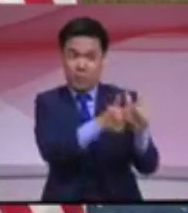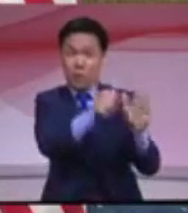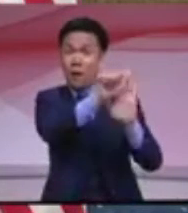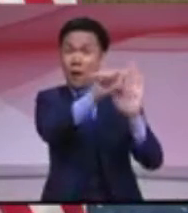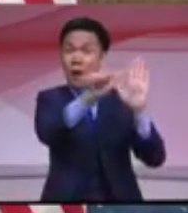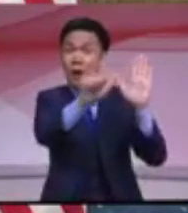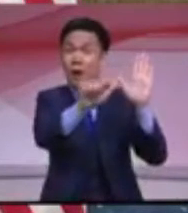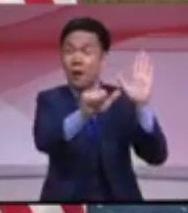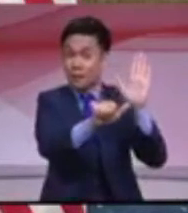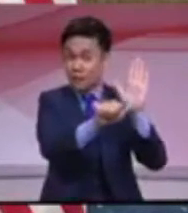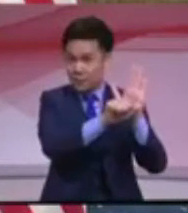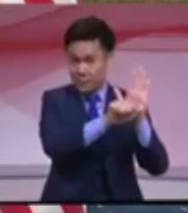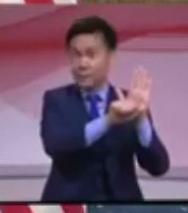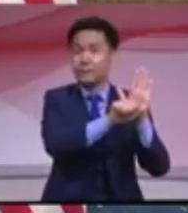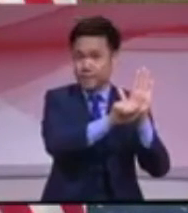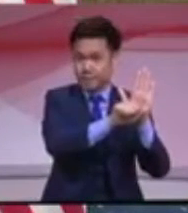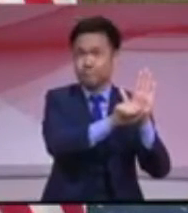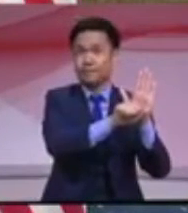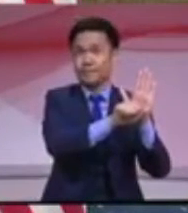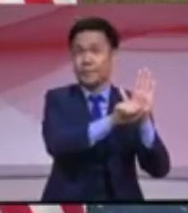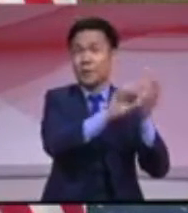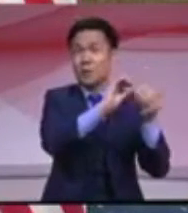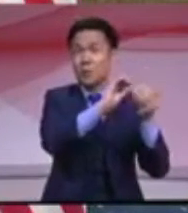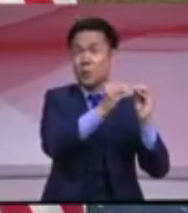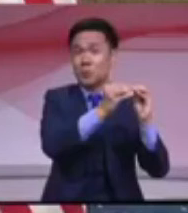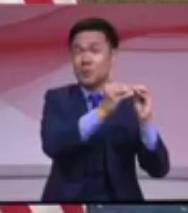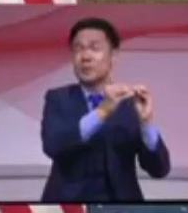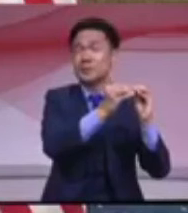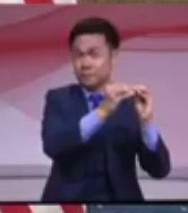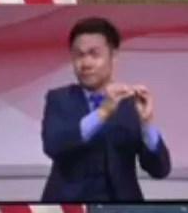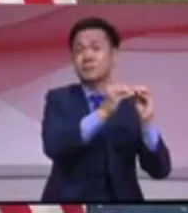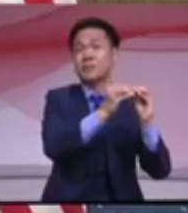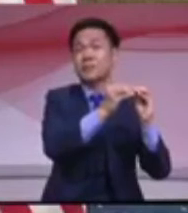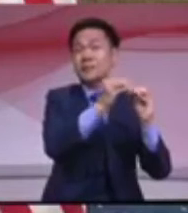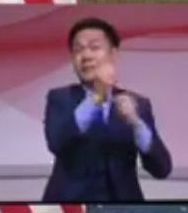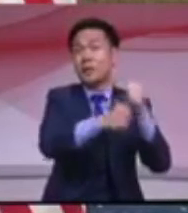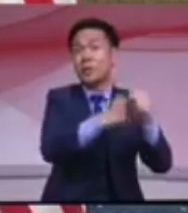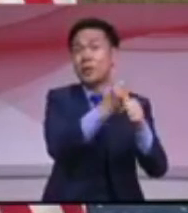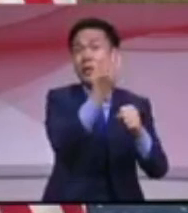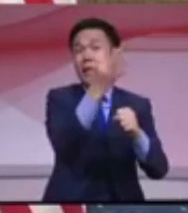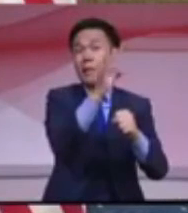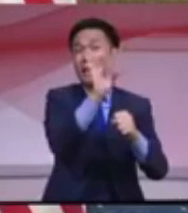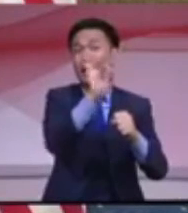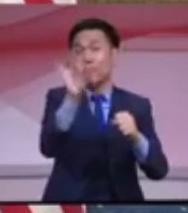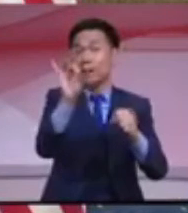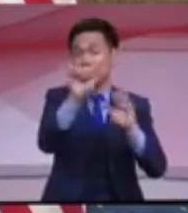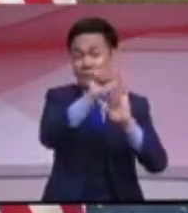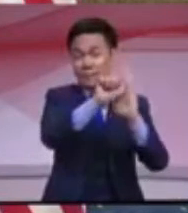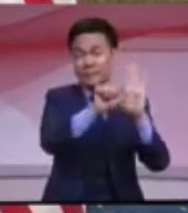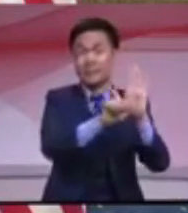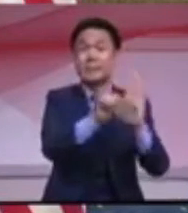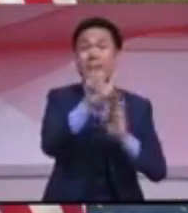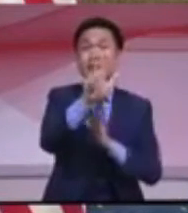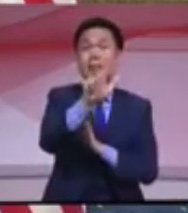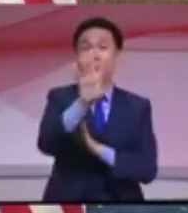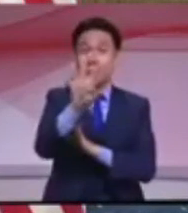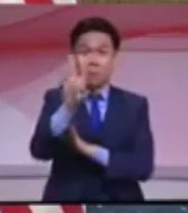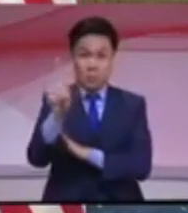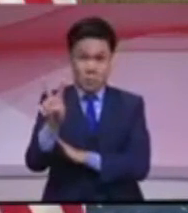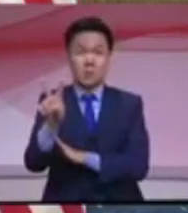pencegahan dan pengawalan penyakit berjangkit 1988 ataupun akta